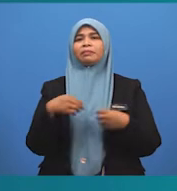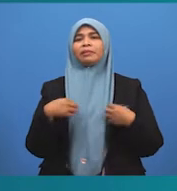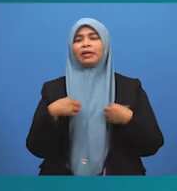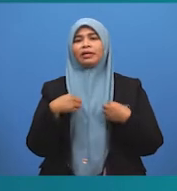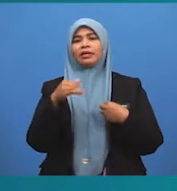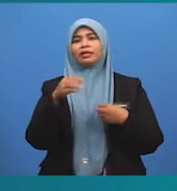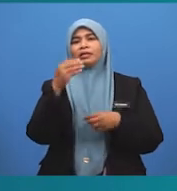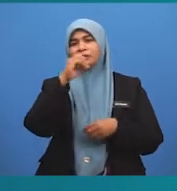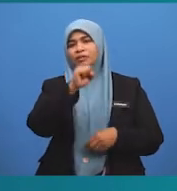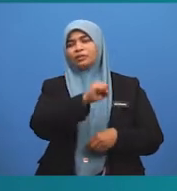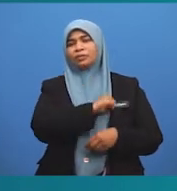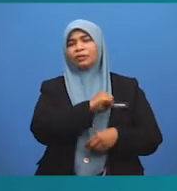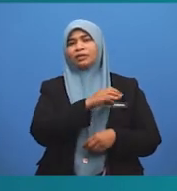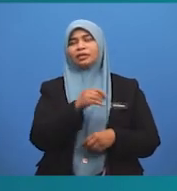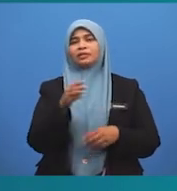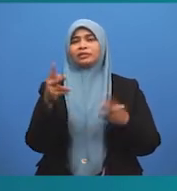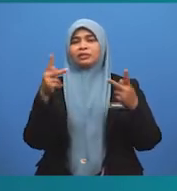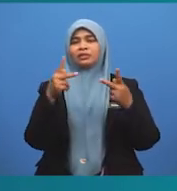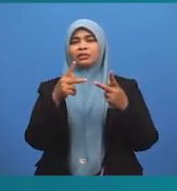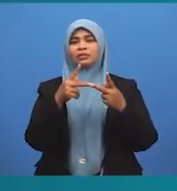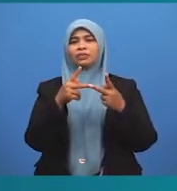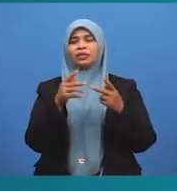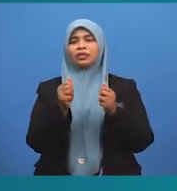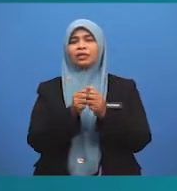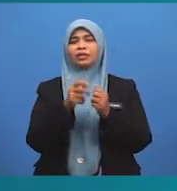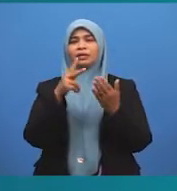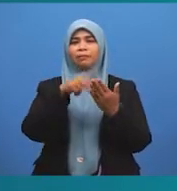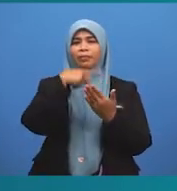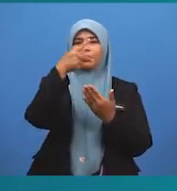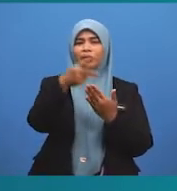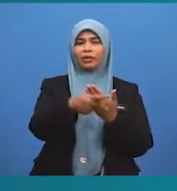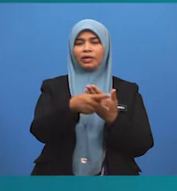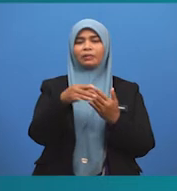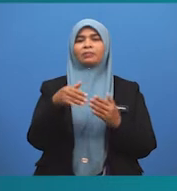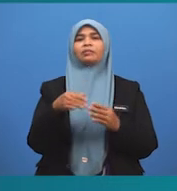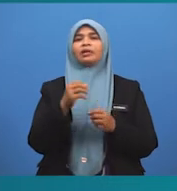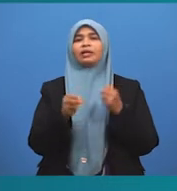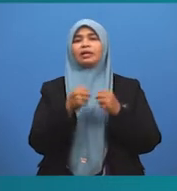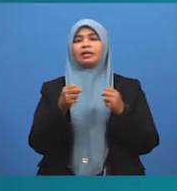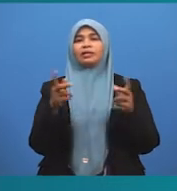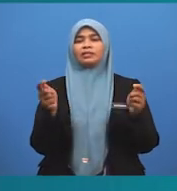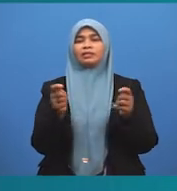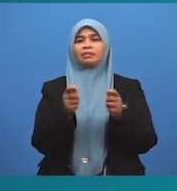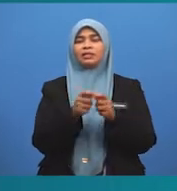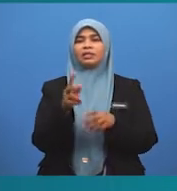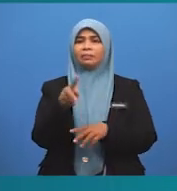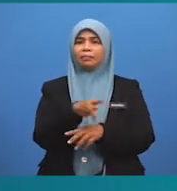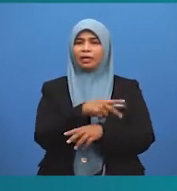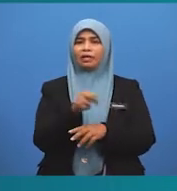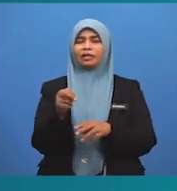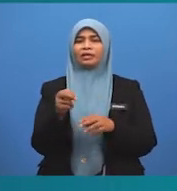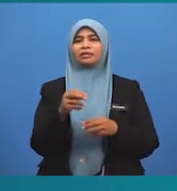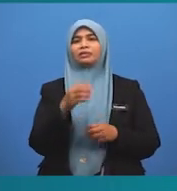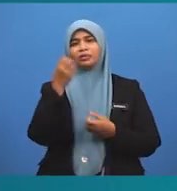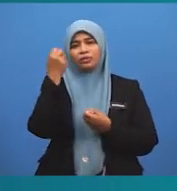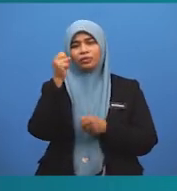sopan dan sesuai dengan program larian seperti pakaian sukan